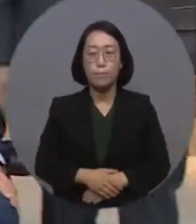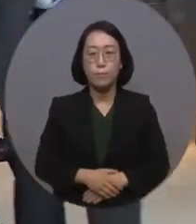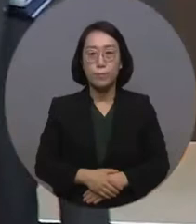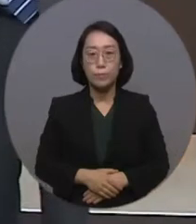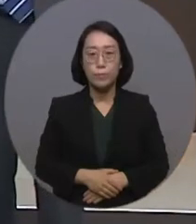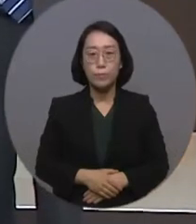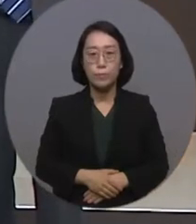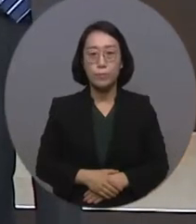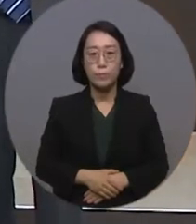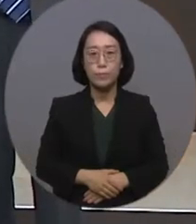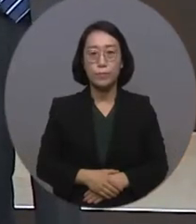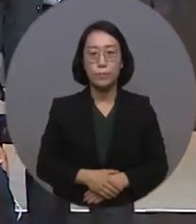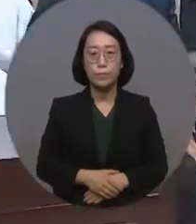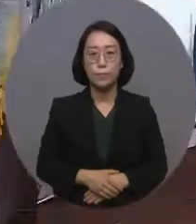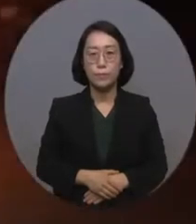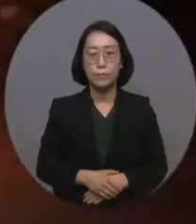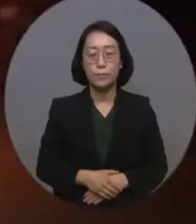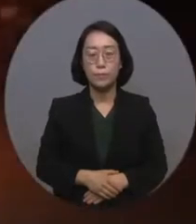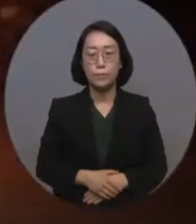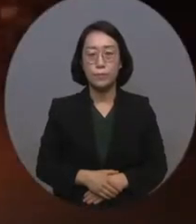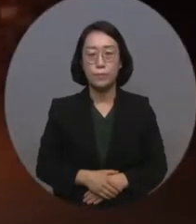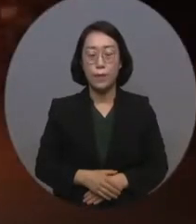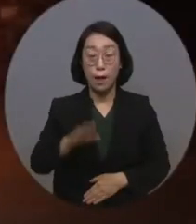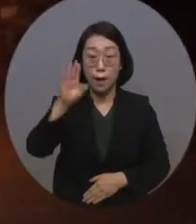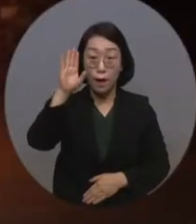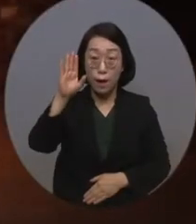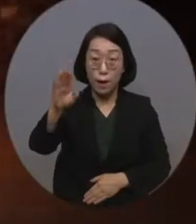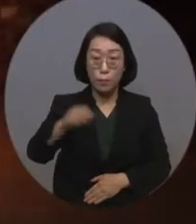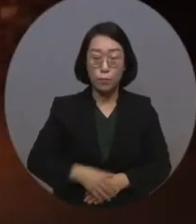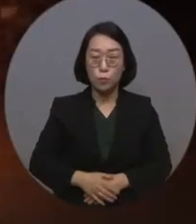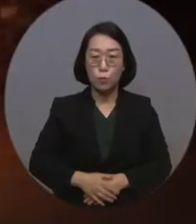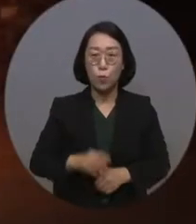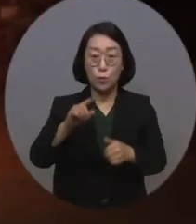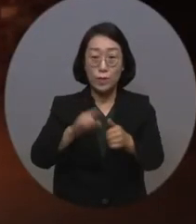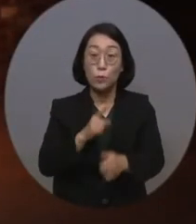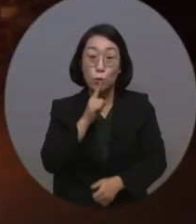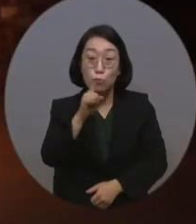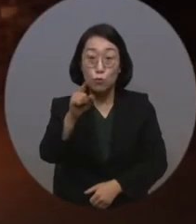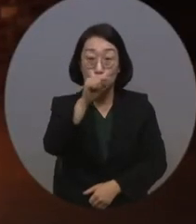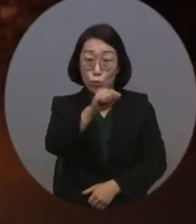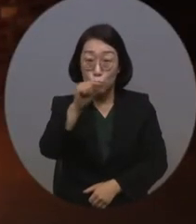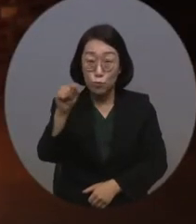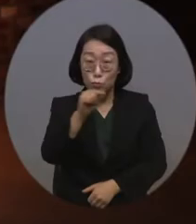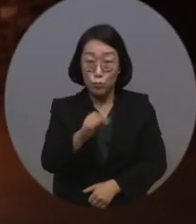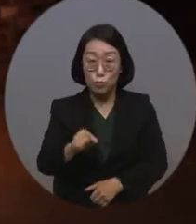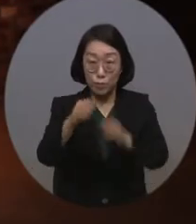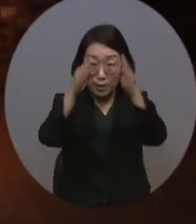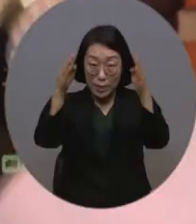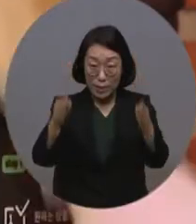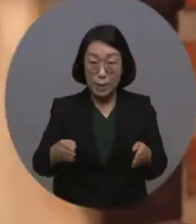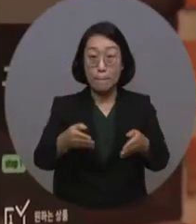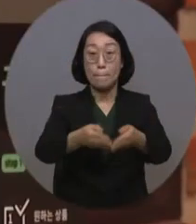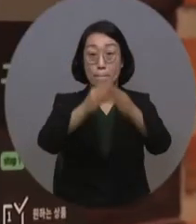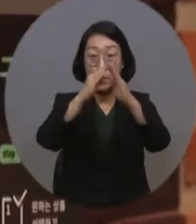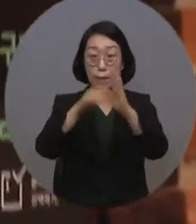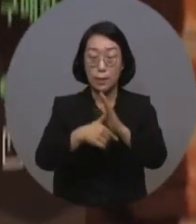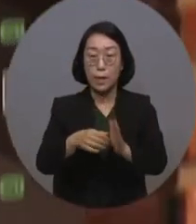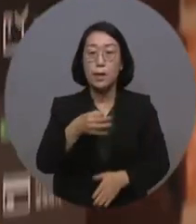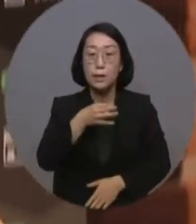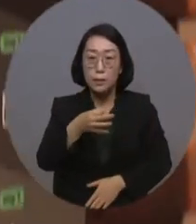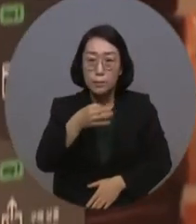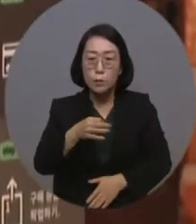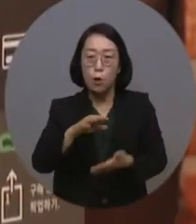뉴스 이가연입니다. 앞으로 키오스크를 설치할 때 점형 블록 설치와 음성 안내